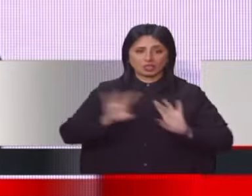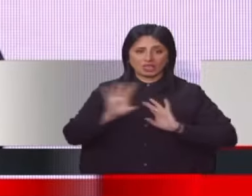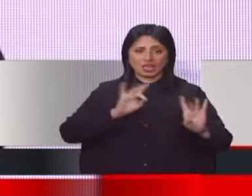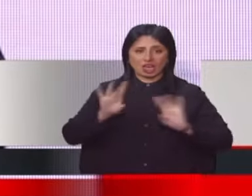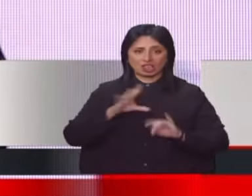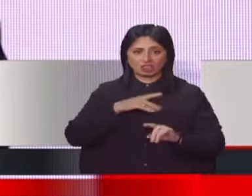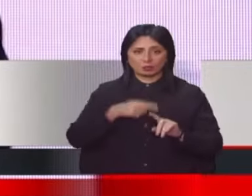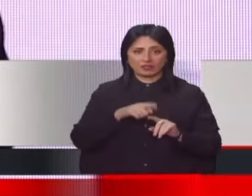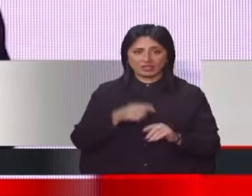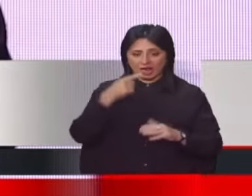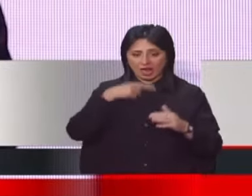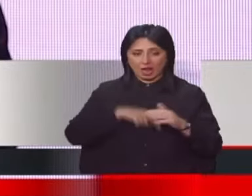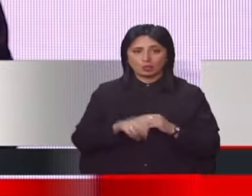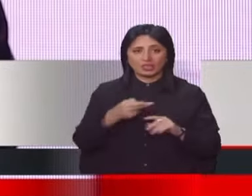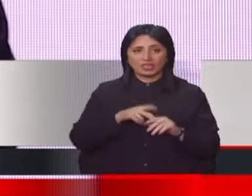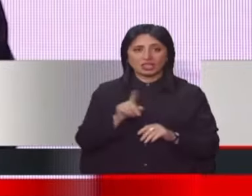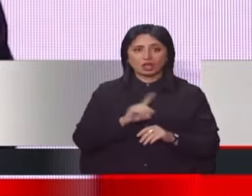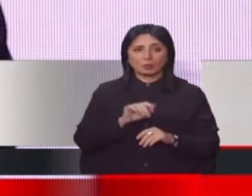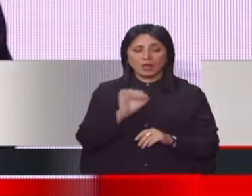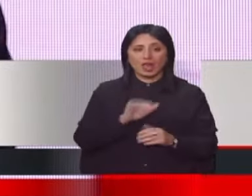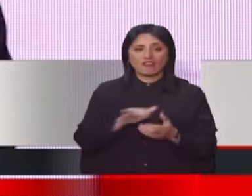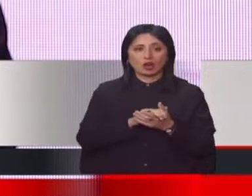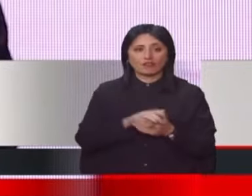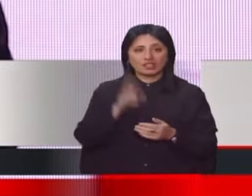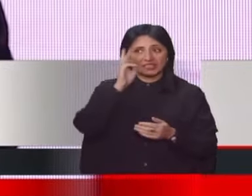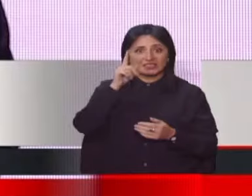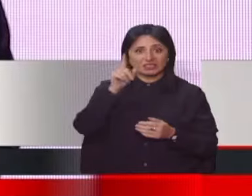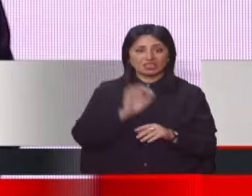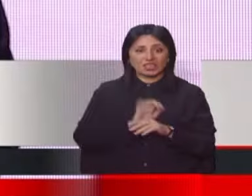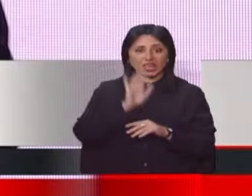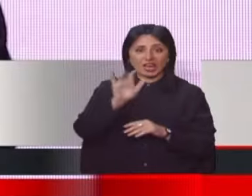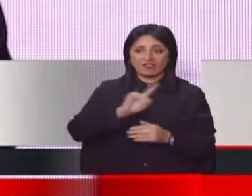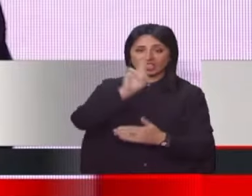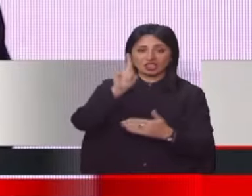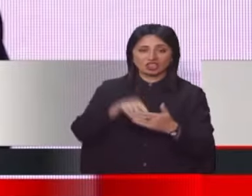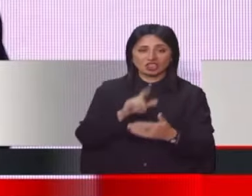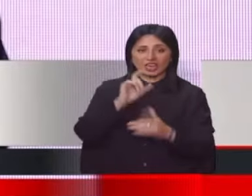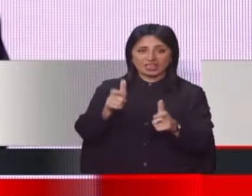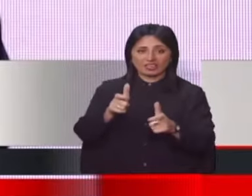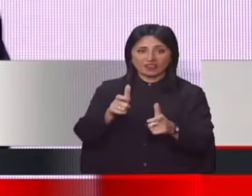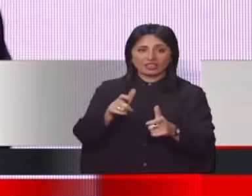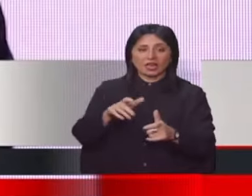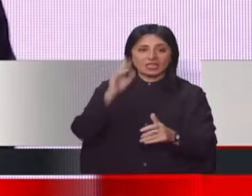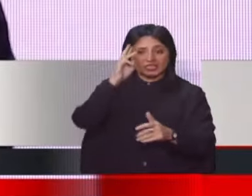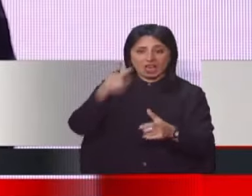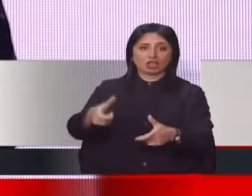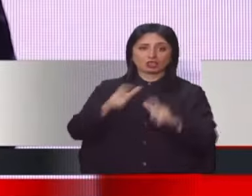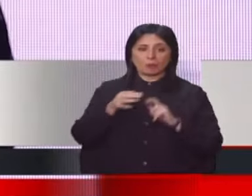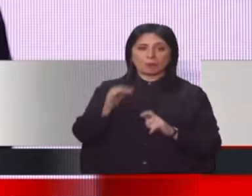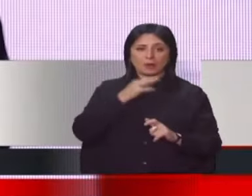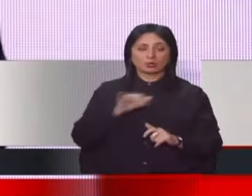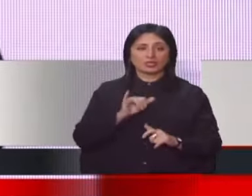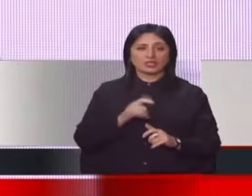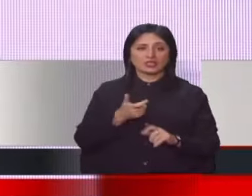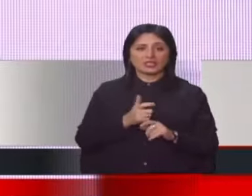იყო, გამომდინარე იქიდან, რომ შემდგომში ევროკავშირის საელჩოსთვის გაგზავნილ შეკითხვაზე საელჩომ მოიწერა პასუხი,